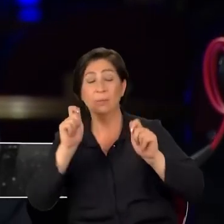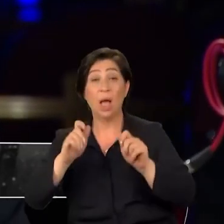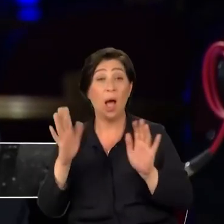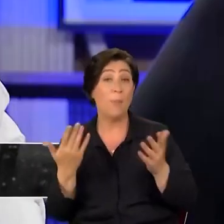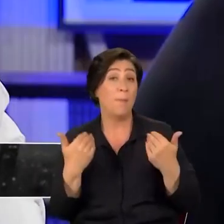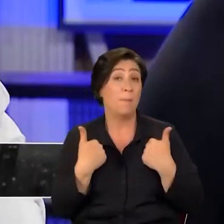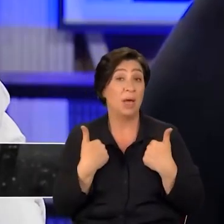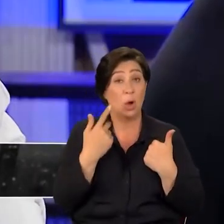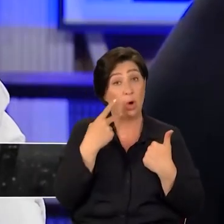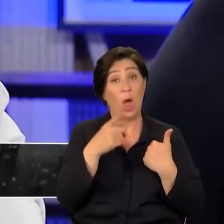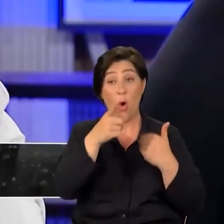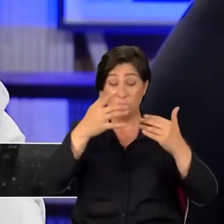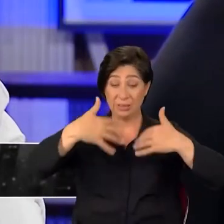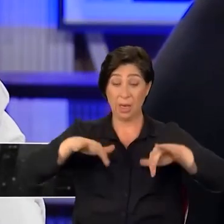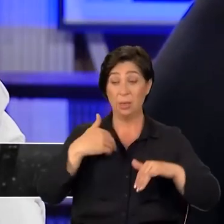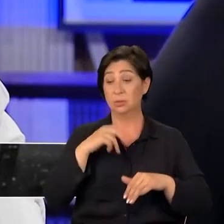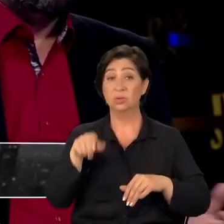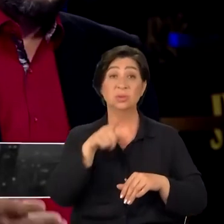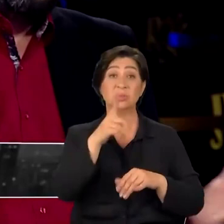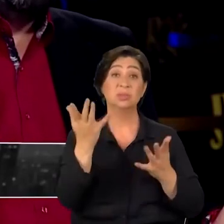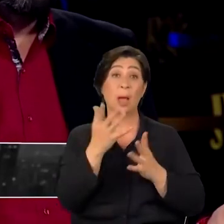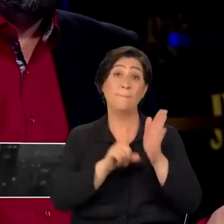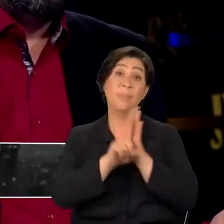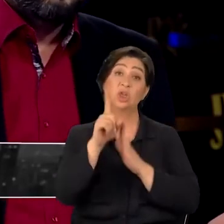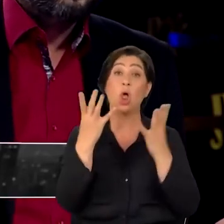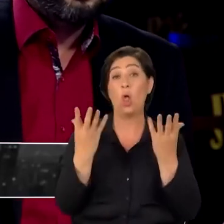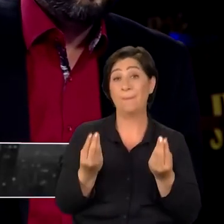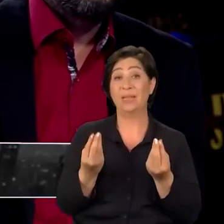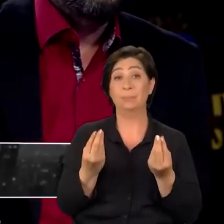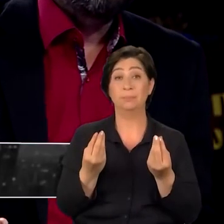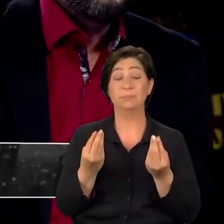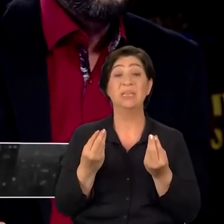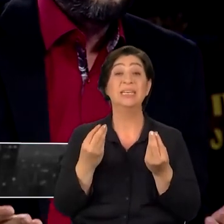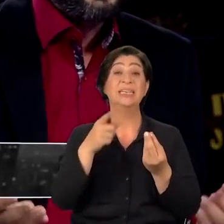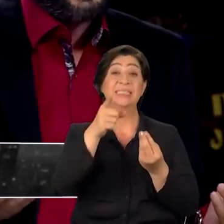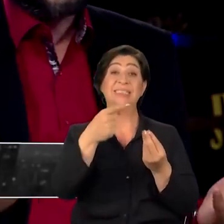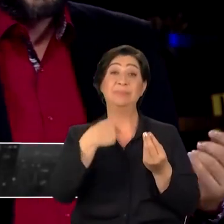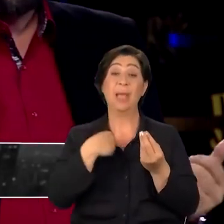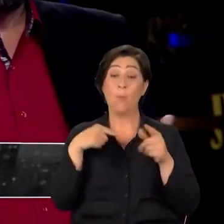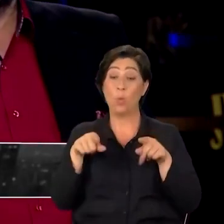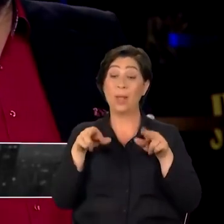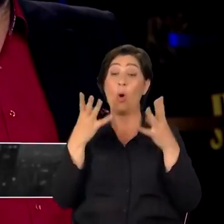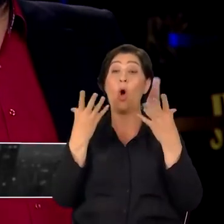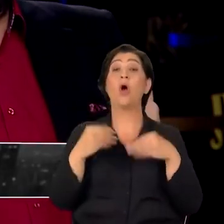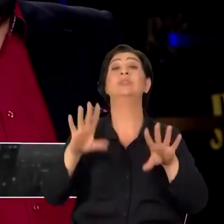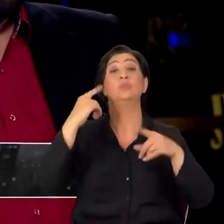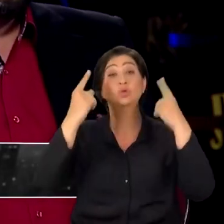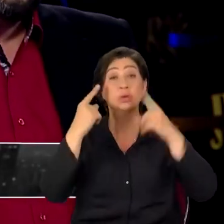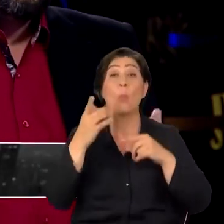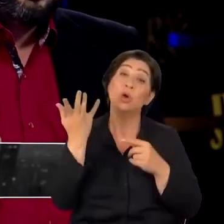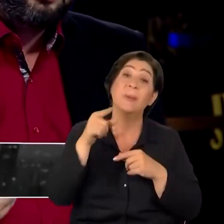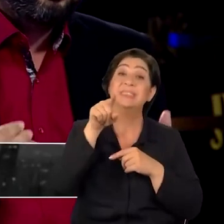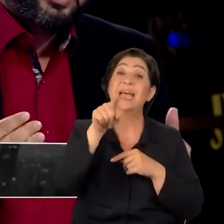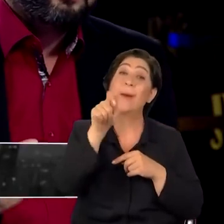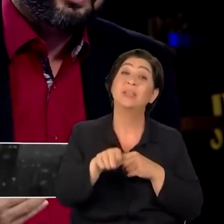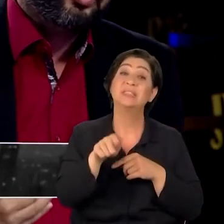olabilirsiniz. Fakat benim kanaatimce o sahneye ben çıkarsam sizden çok daha başarılı olabilirim. Ve eğer siz benim böyle olamayacağımı